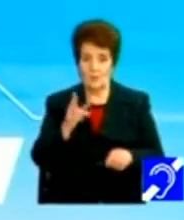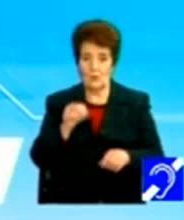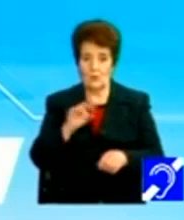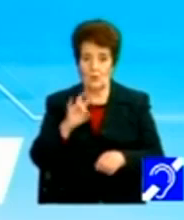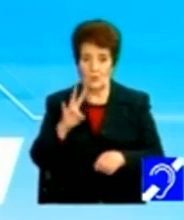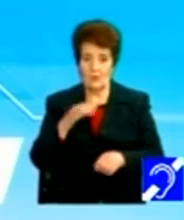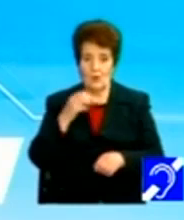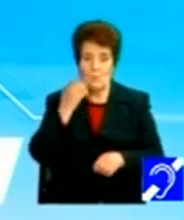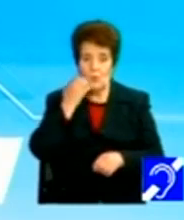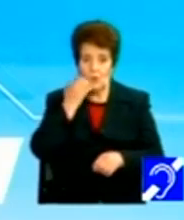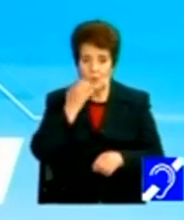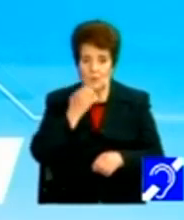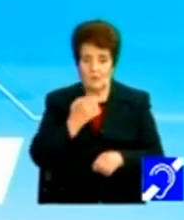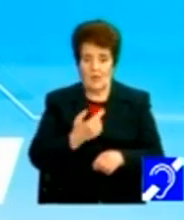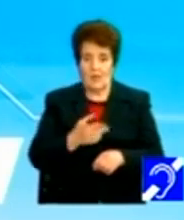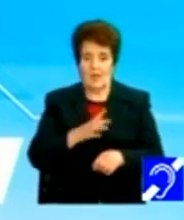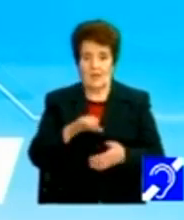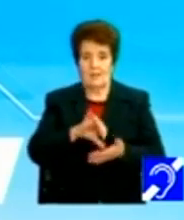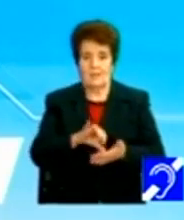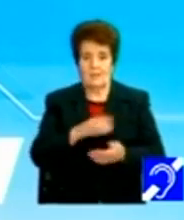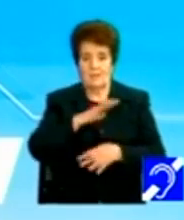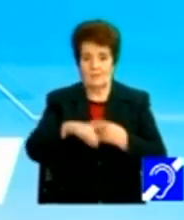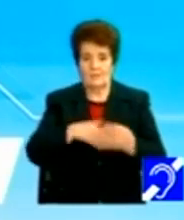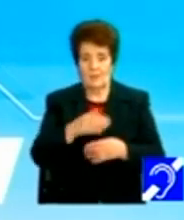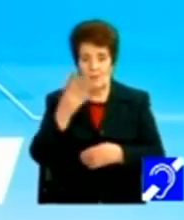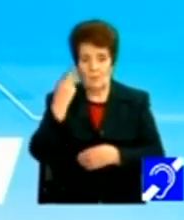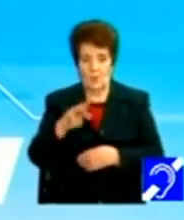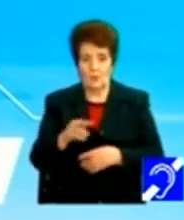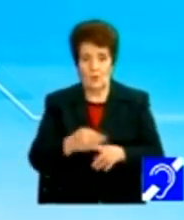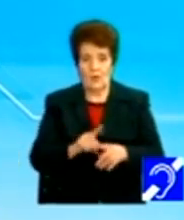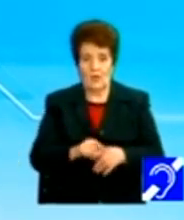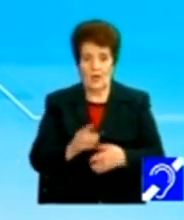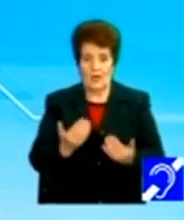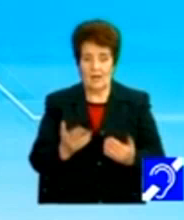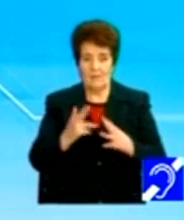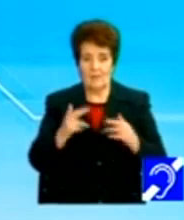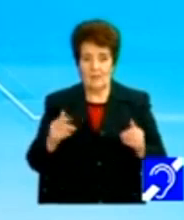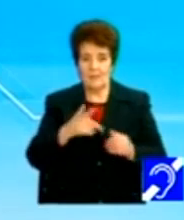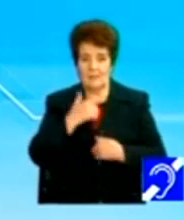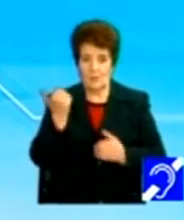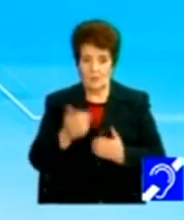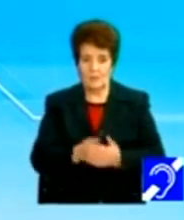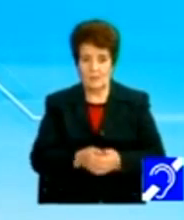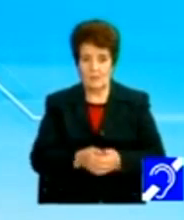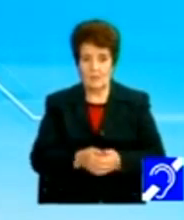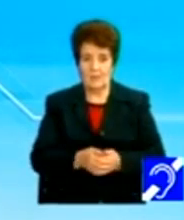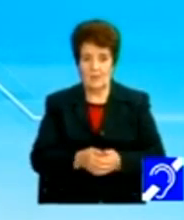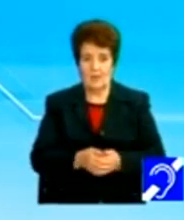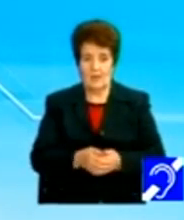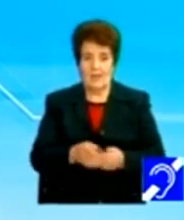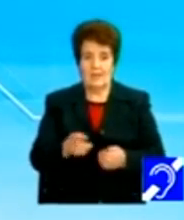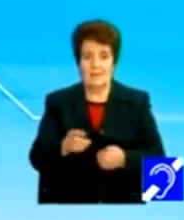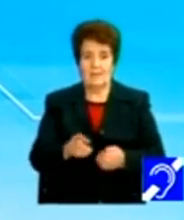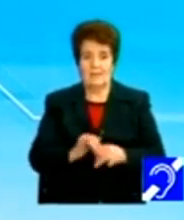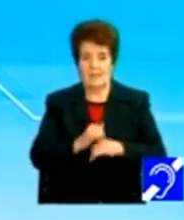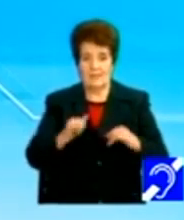o degringoladă a modului în care serviciile secrete ale Federației Ruse se desfășoară